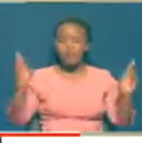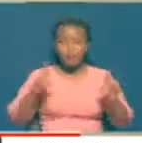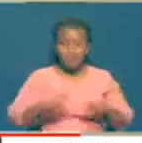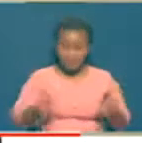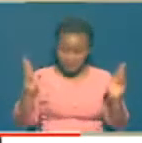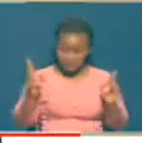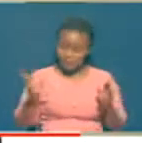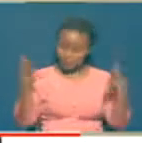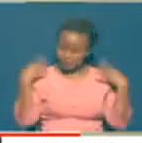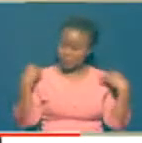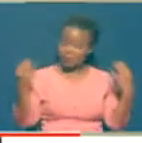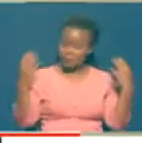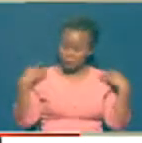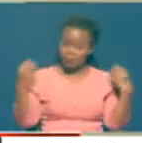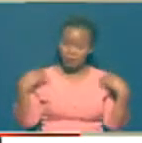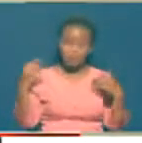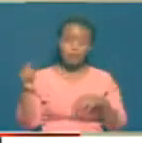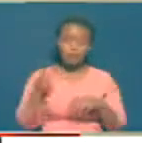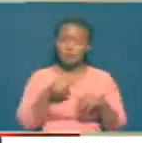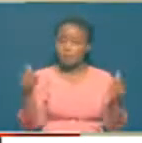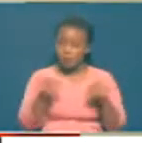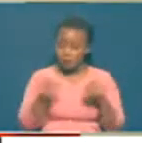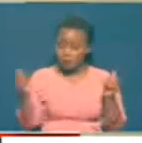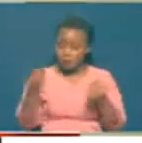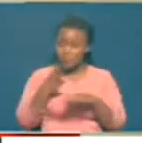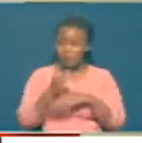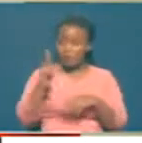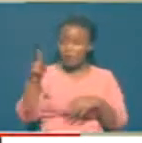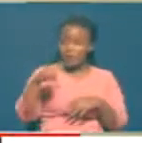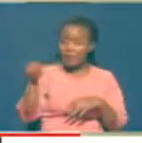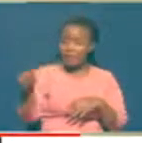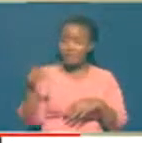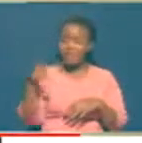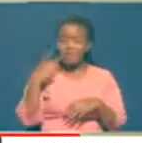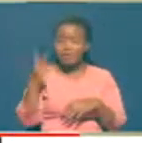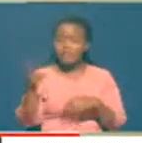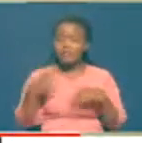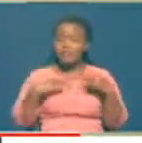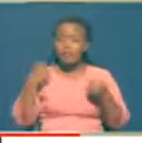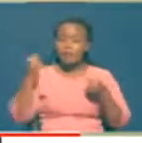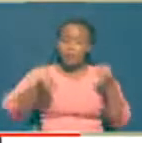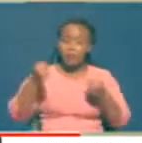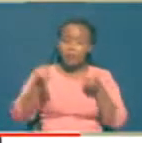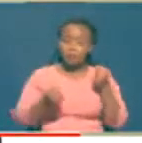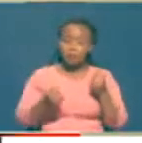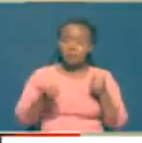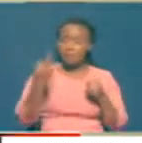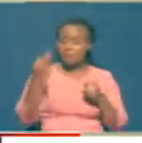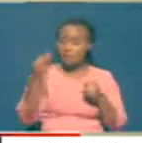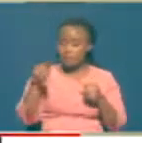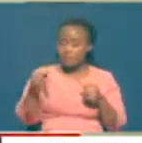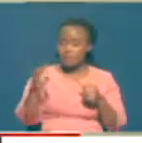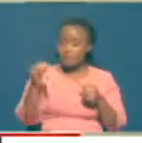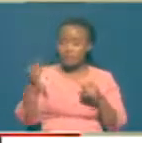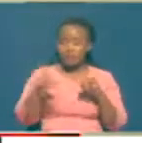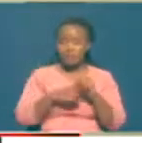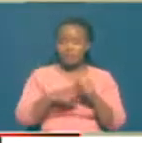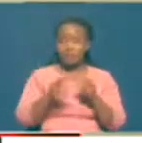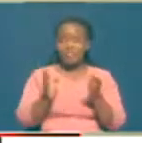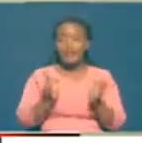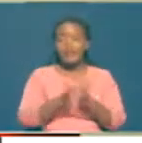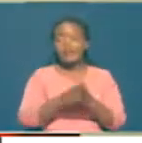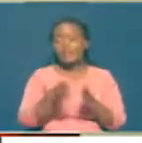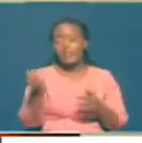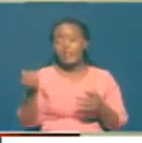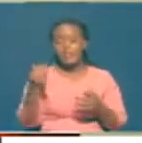ya 1200 meters, nimekimbia na time ya 307 na 400 meters ya